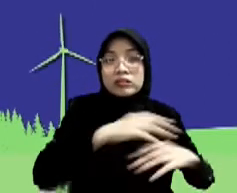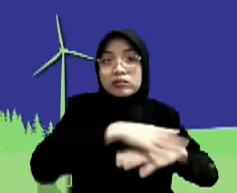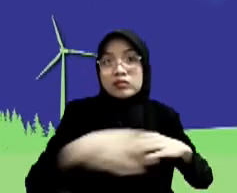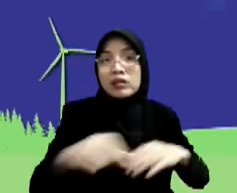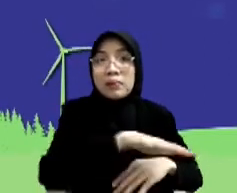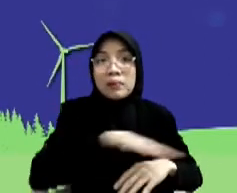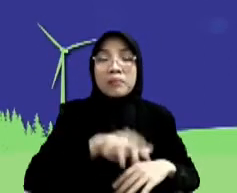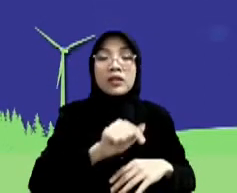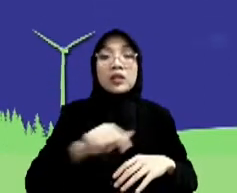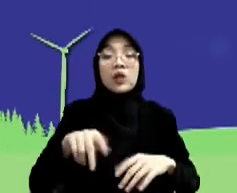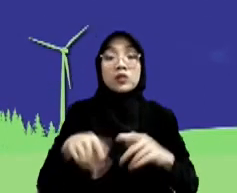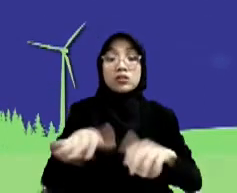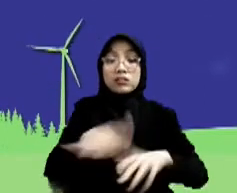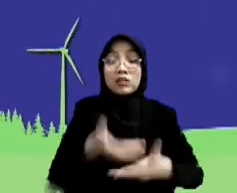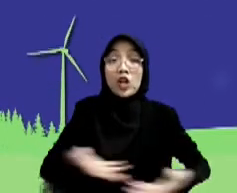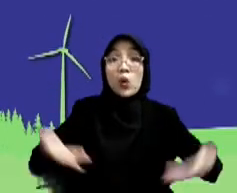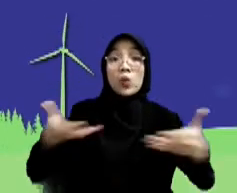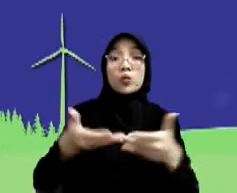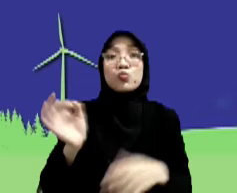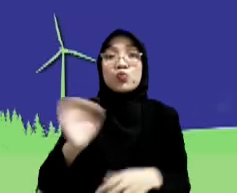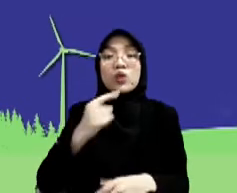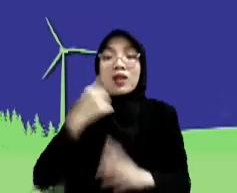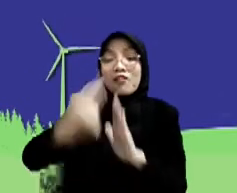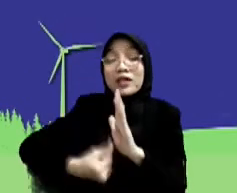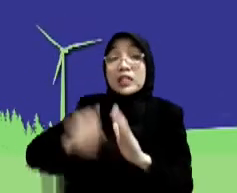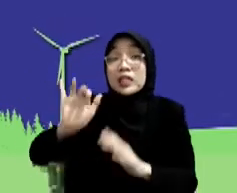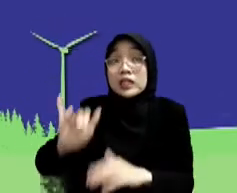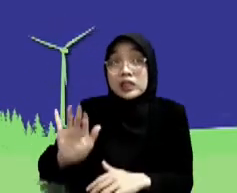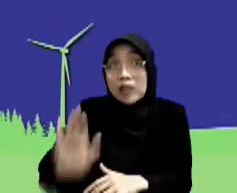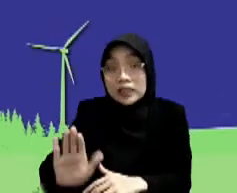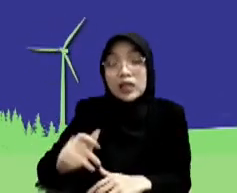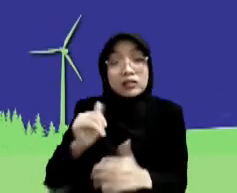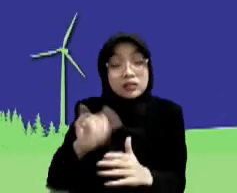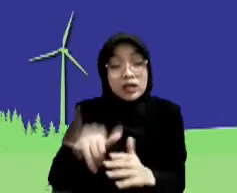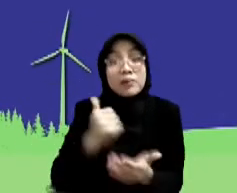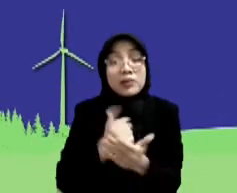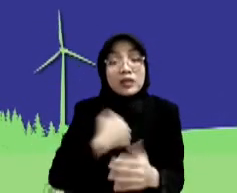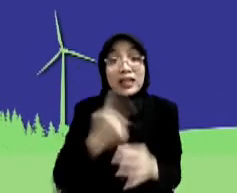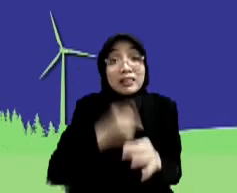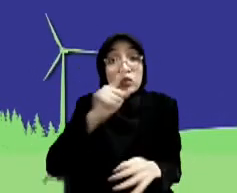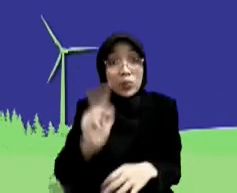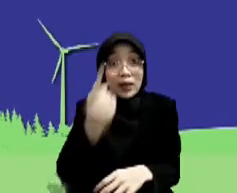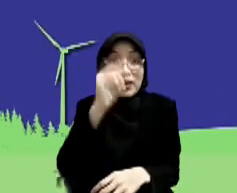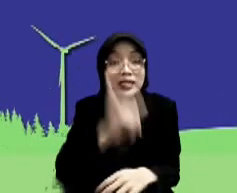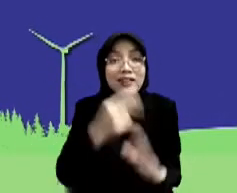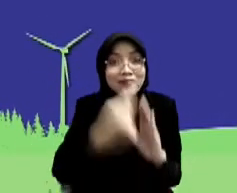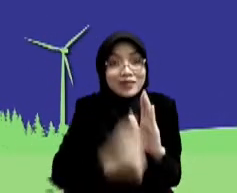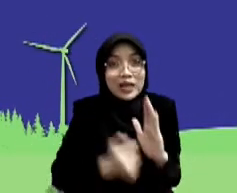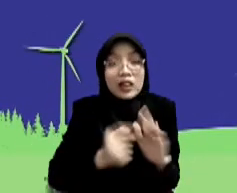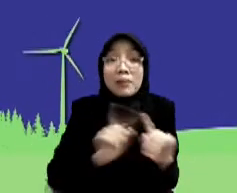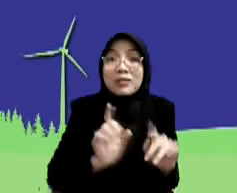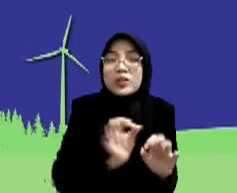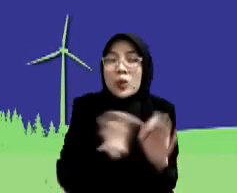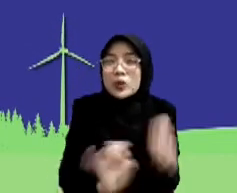ecosystem It's Not just About Us financing yes itu corebisisnya kita but then there is also the other